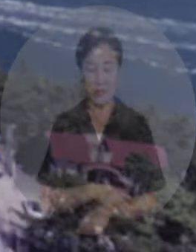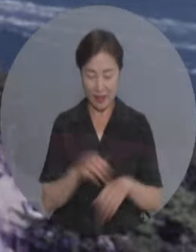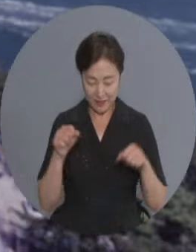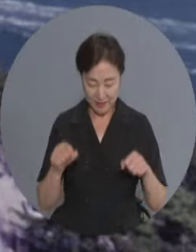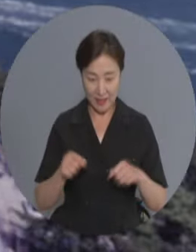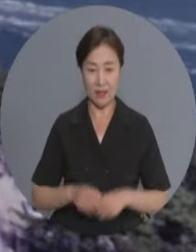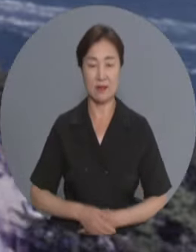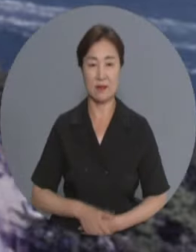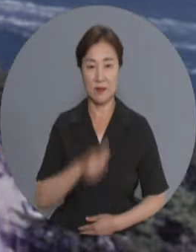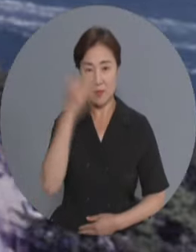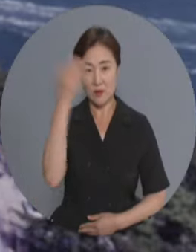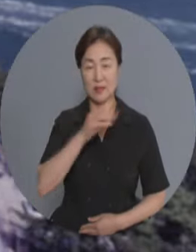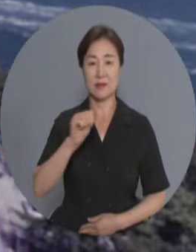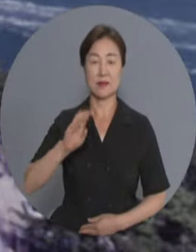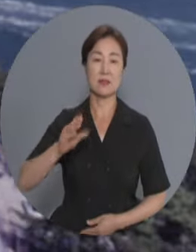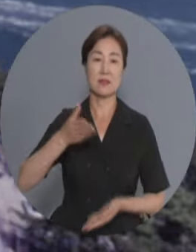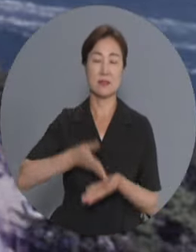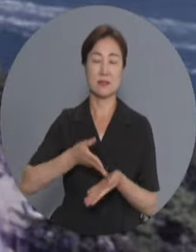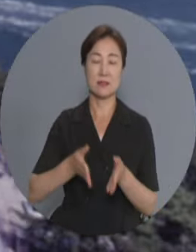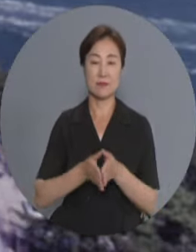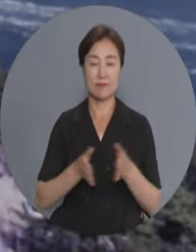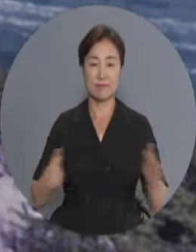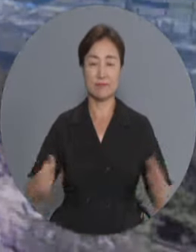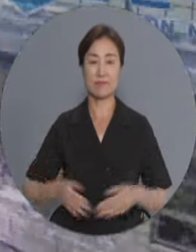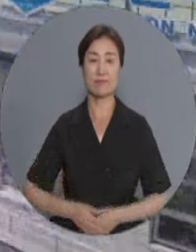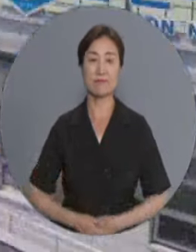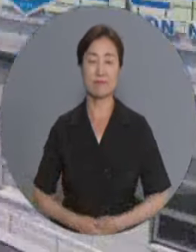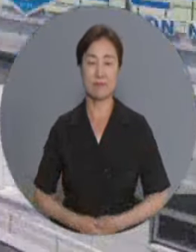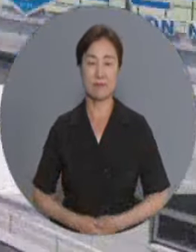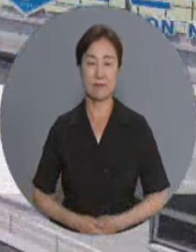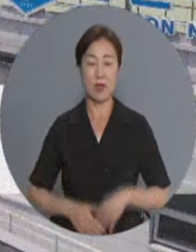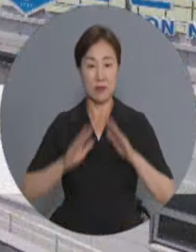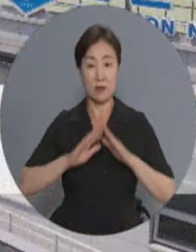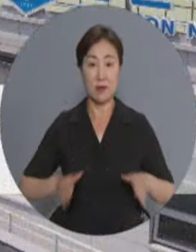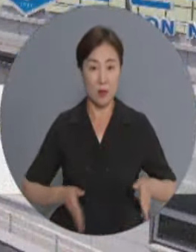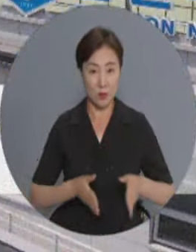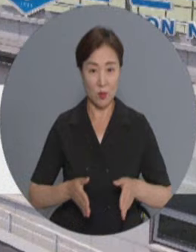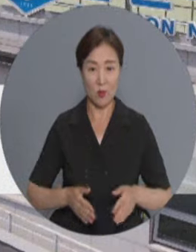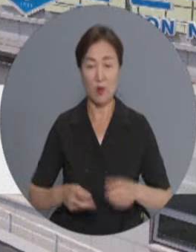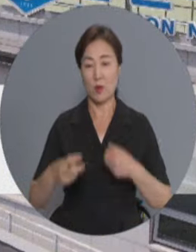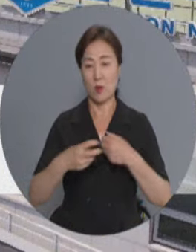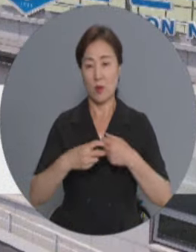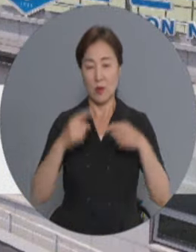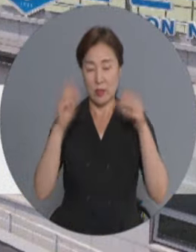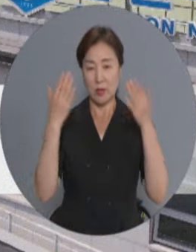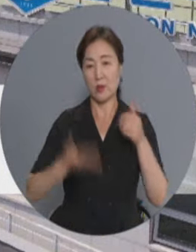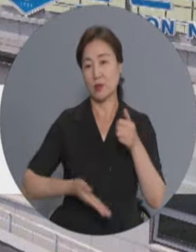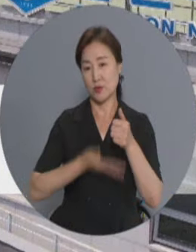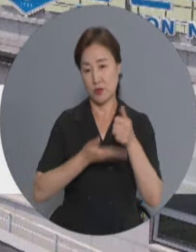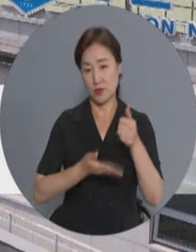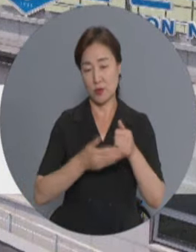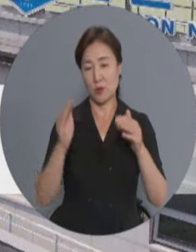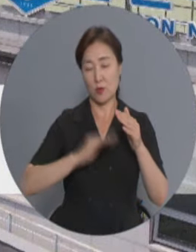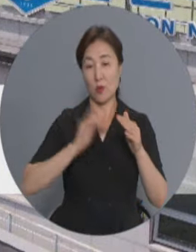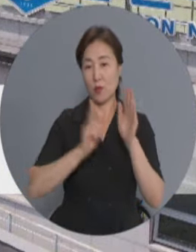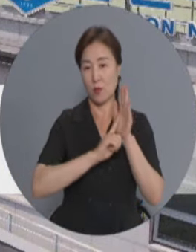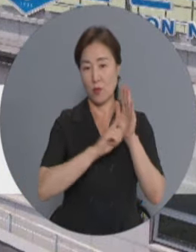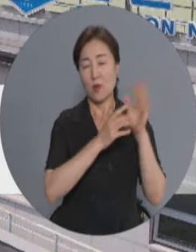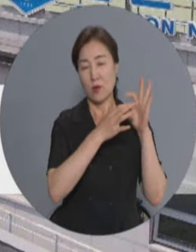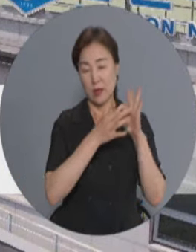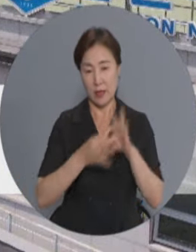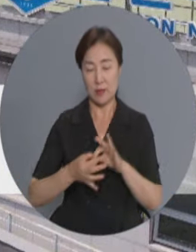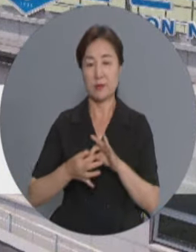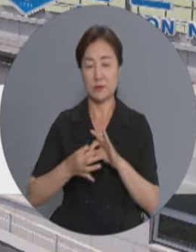여러분 안녕하십니까? 여수 MBC 뉴스데스크입니다. 전라남도가 의대 추천대학 선정 공모를 위한 용역사를